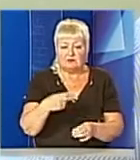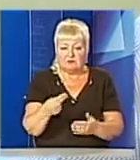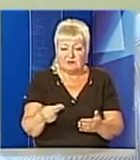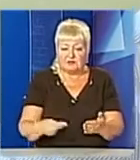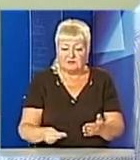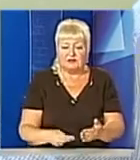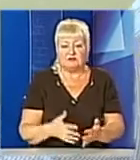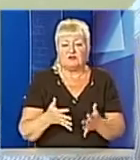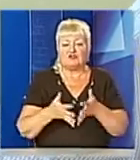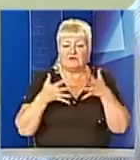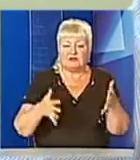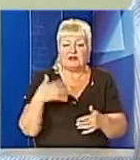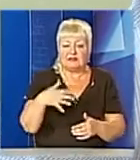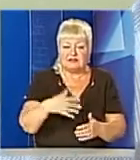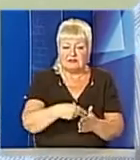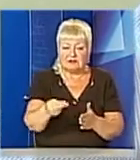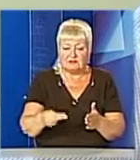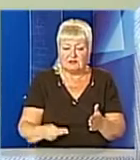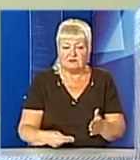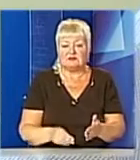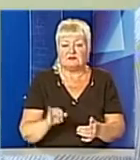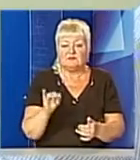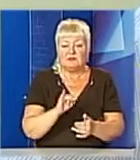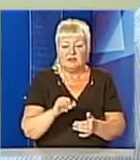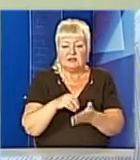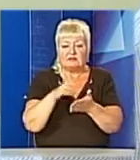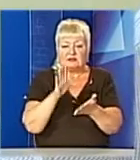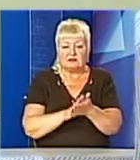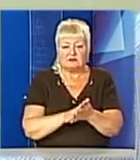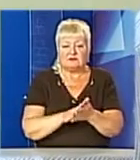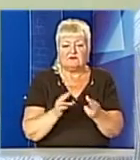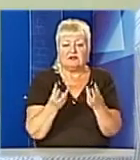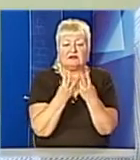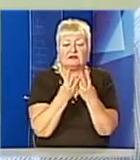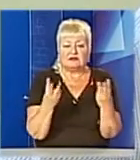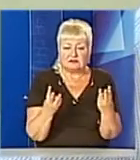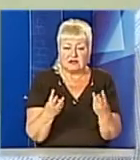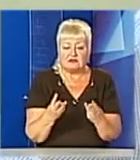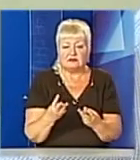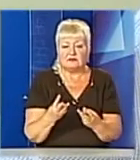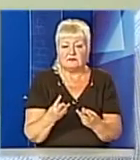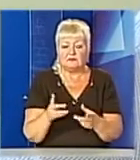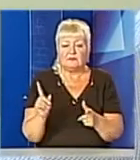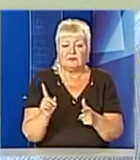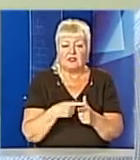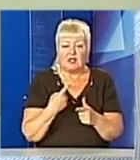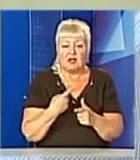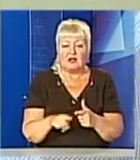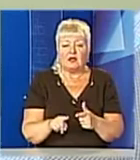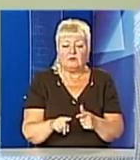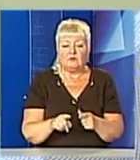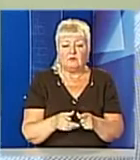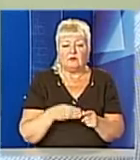відповідно, 50 підписів, і зареєструвати його на сайті gbcity.lviv.ua. або ж подати